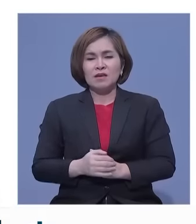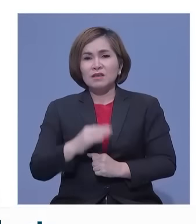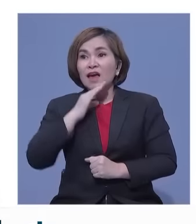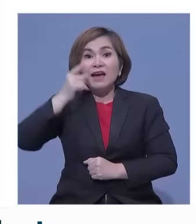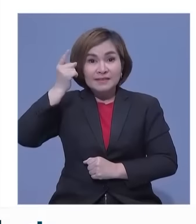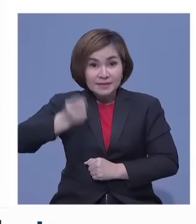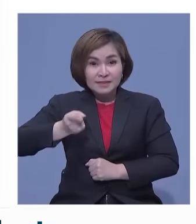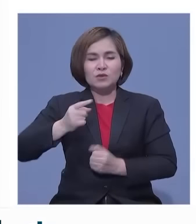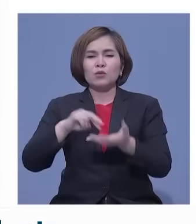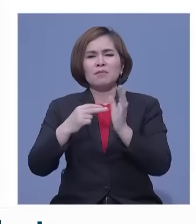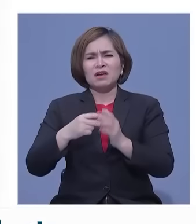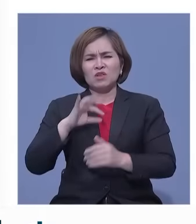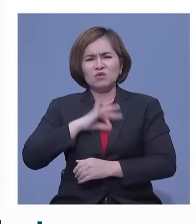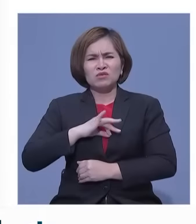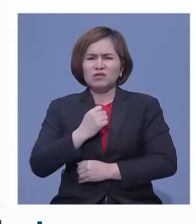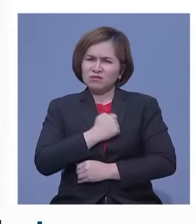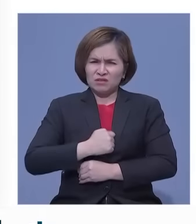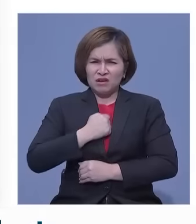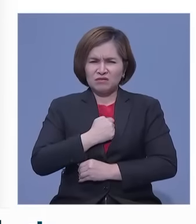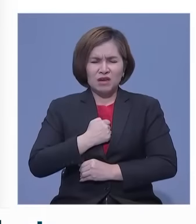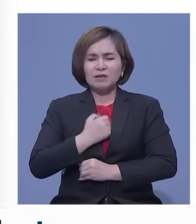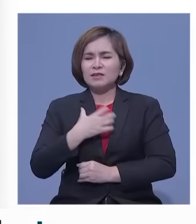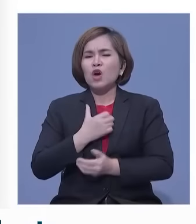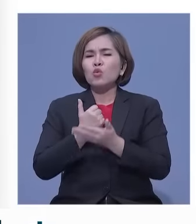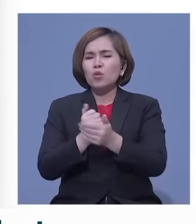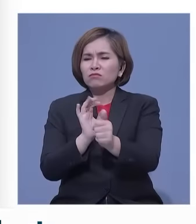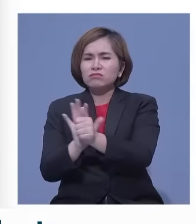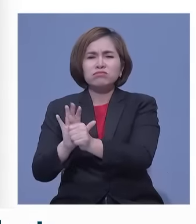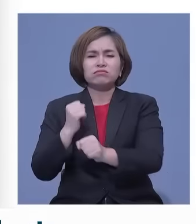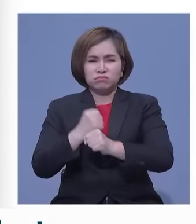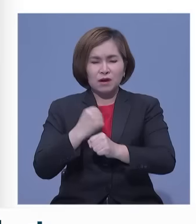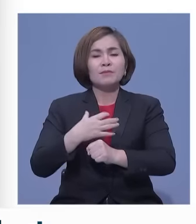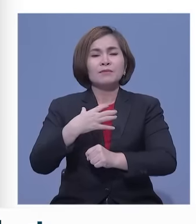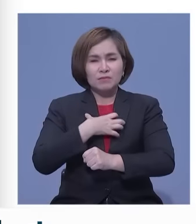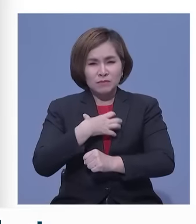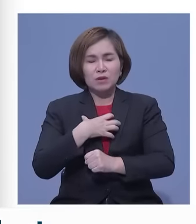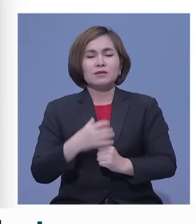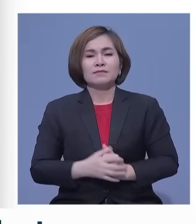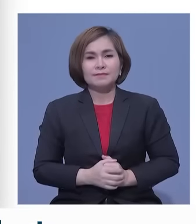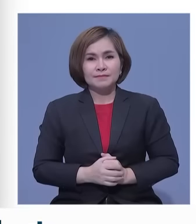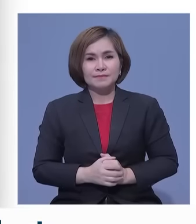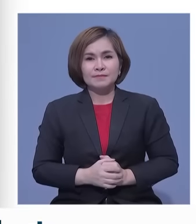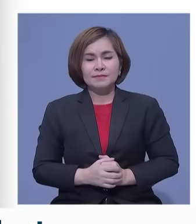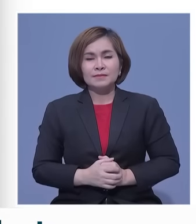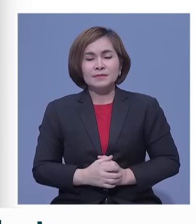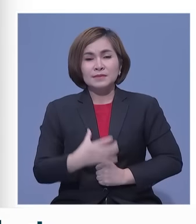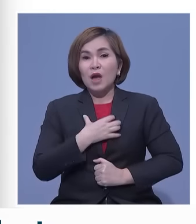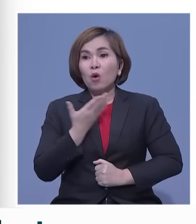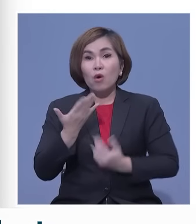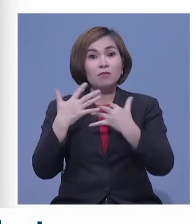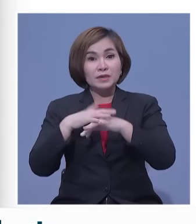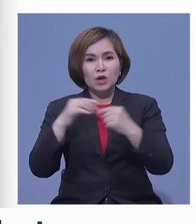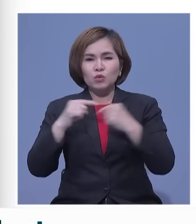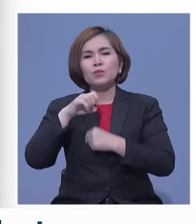เรื่องจริงคงรู้สึกเสียใจมากแล้วก็อยากจะช่วยเหลือเยียวยาครอบครัวผู้ที่สูญเสียอย่างเต็มที่ขอเพียงติดต่อกลับมาที่